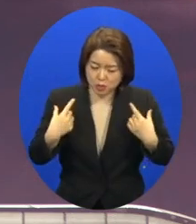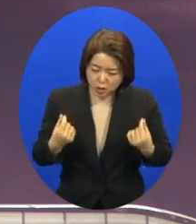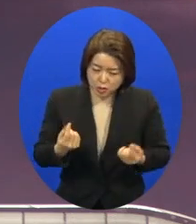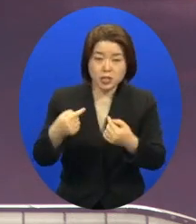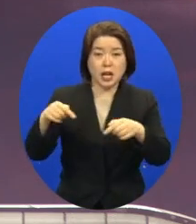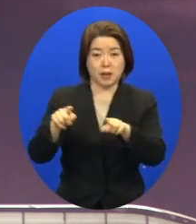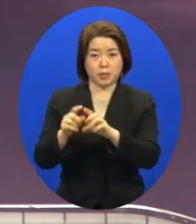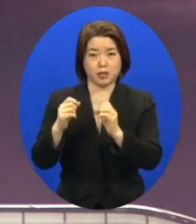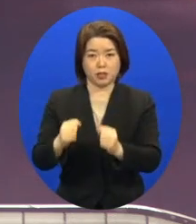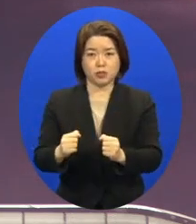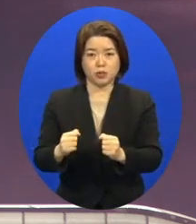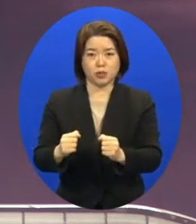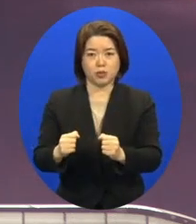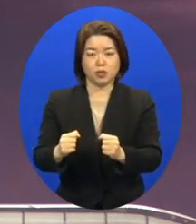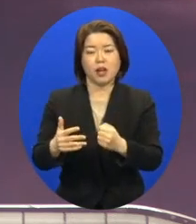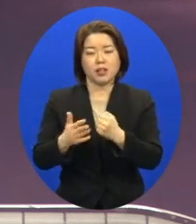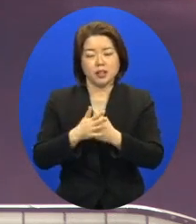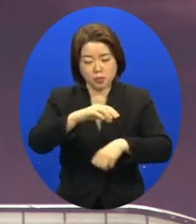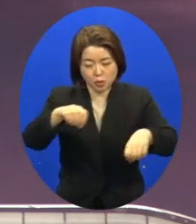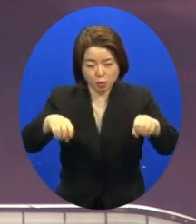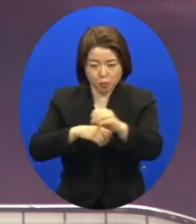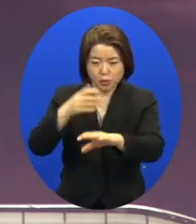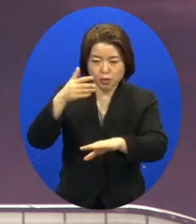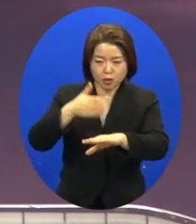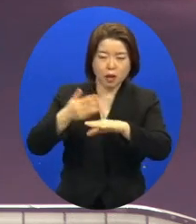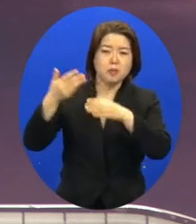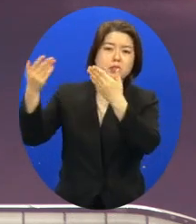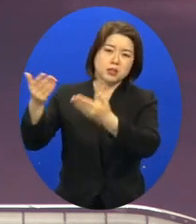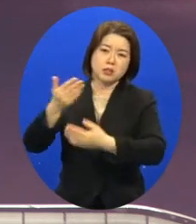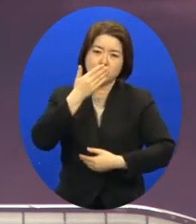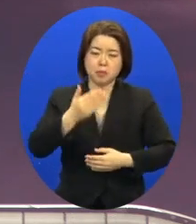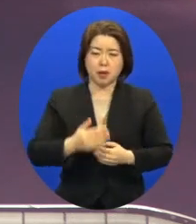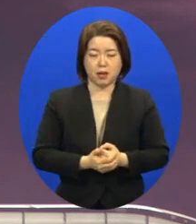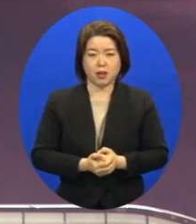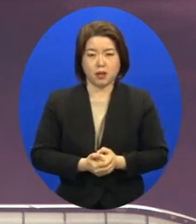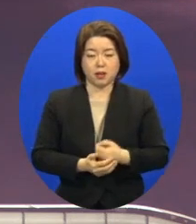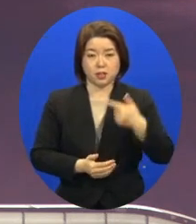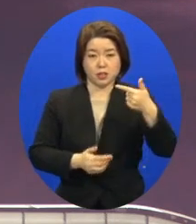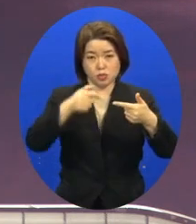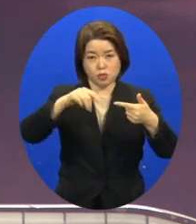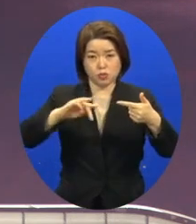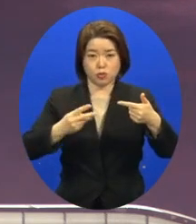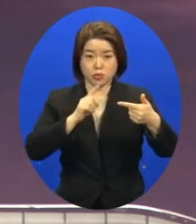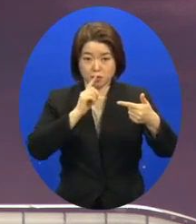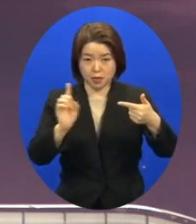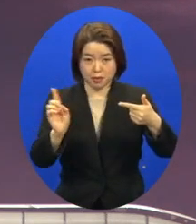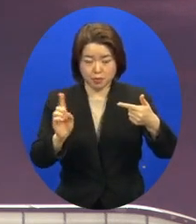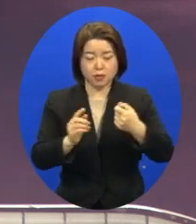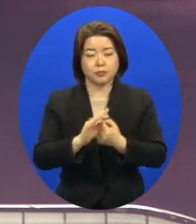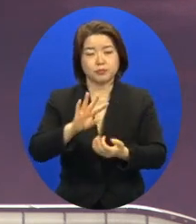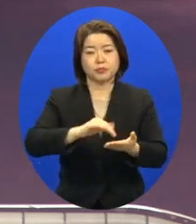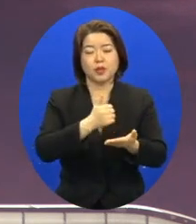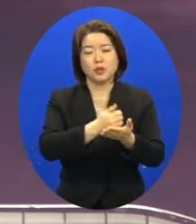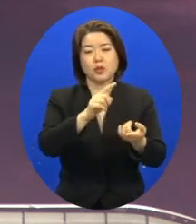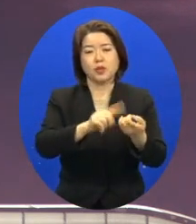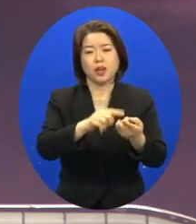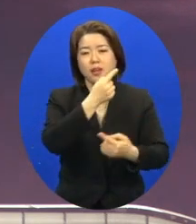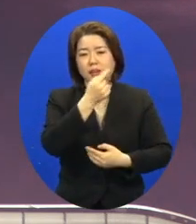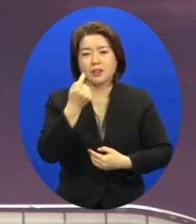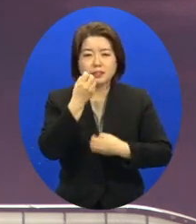하시네? 그래서 오히려 감사하게 된다는 것. 6절에 이렇게 말합니다. 그리스도에 관한